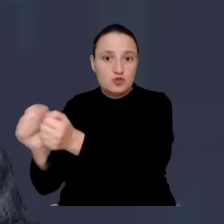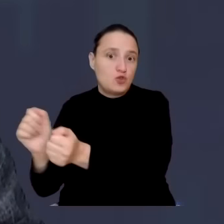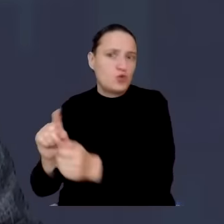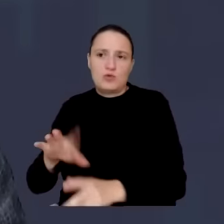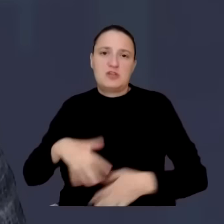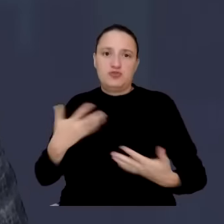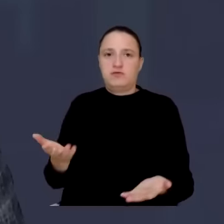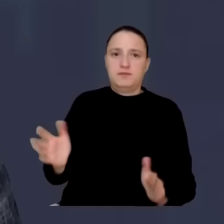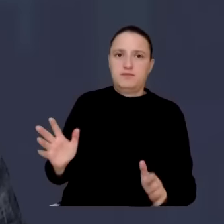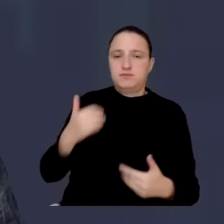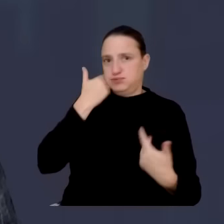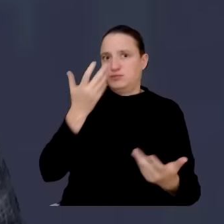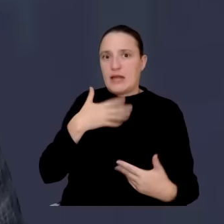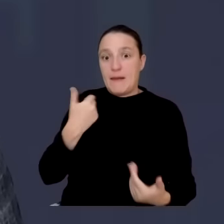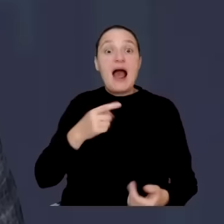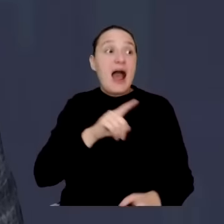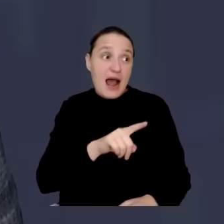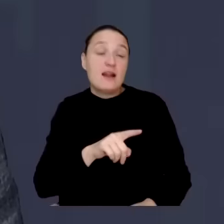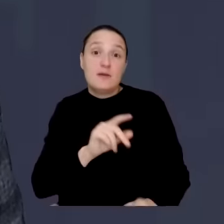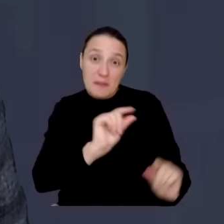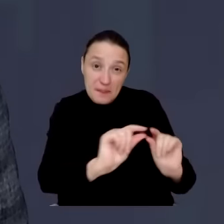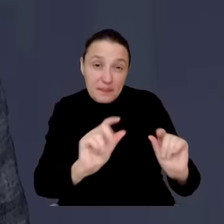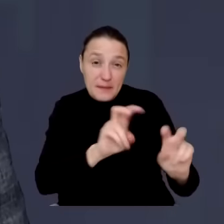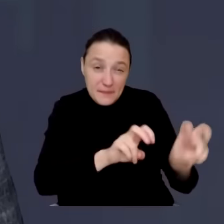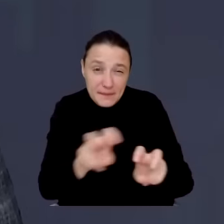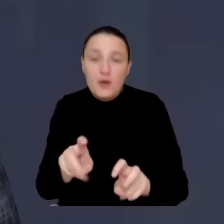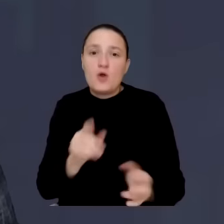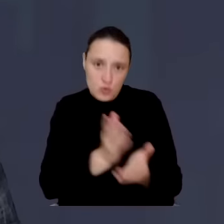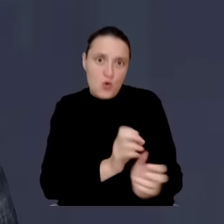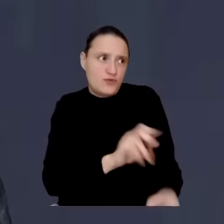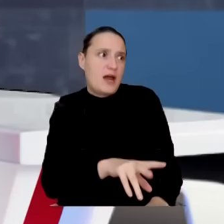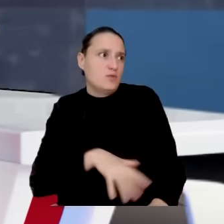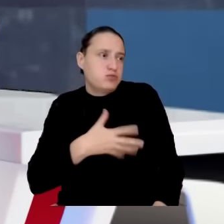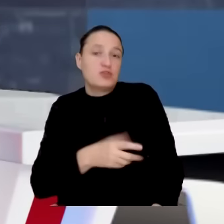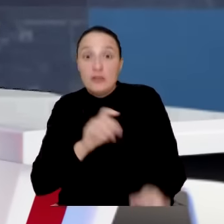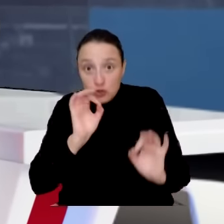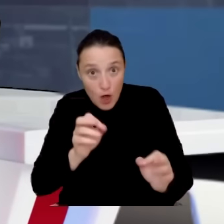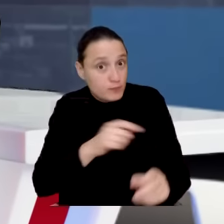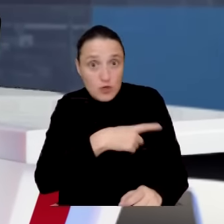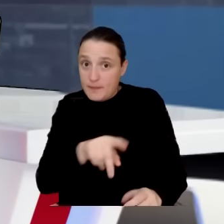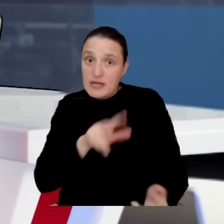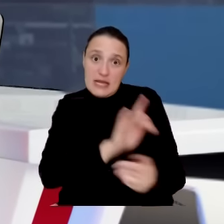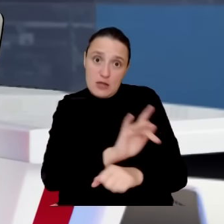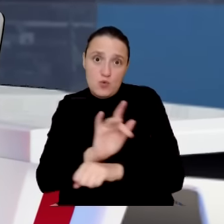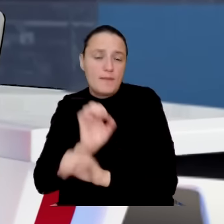mocno jak jak taki drobny przekręt i bardzo i bardzo dobrze że piętnujący